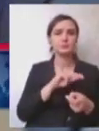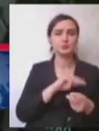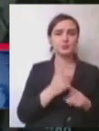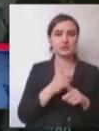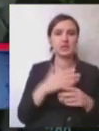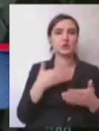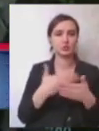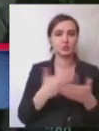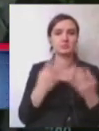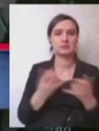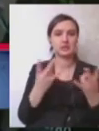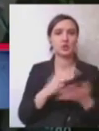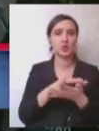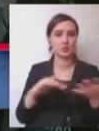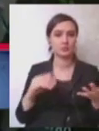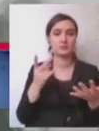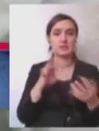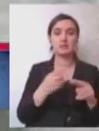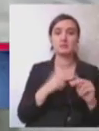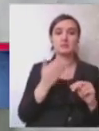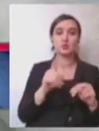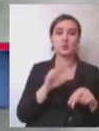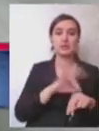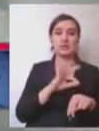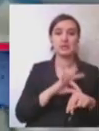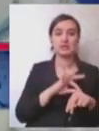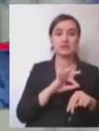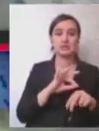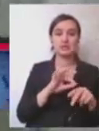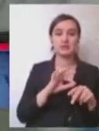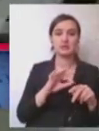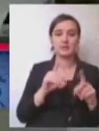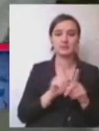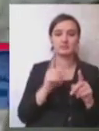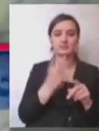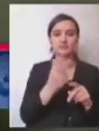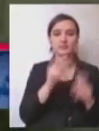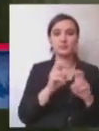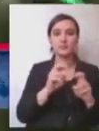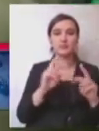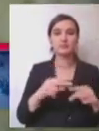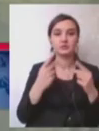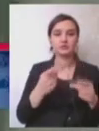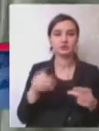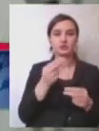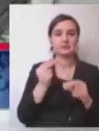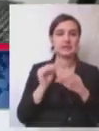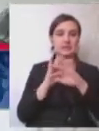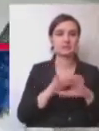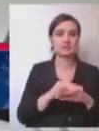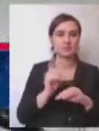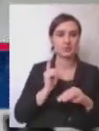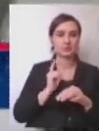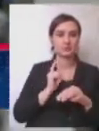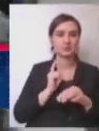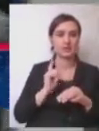აქტიურად მიმდინარეობს, თუმცა იმისათვის, რომ კლინიკურ ეტაპზე გადავიდეს მეცნიერთა ჯგუფი, საჭიროა გარკვეული დაფინანსება, რომელსაც ელოდებიან ერთის